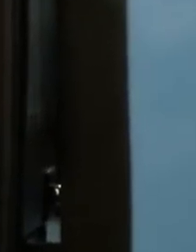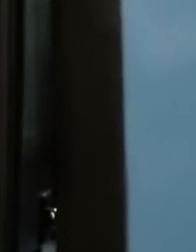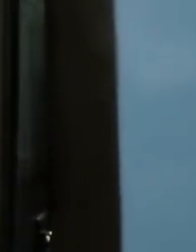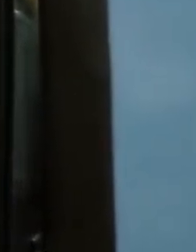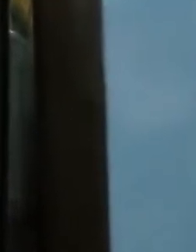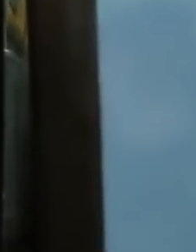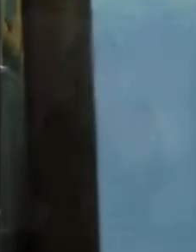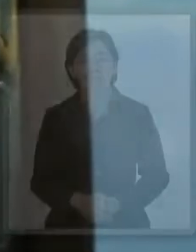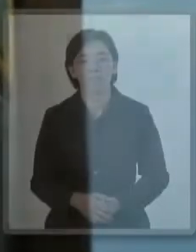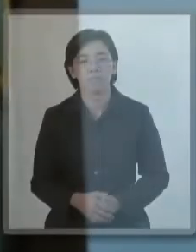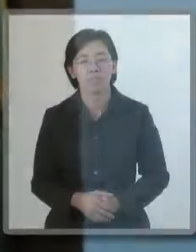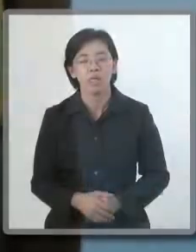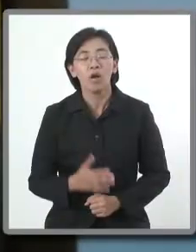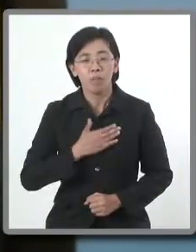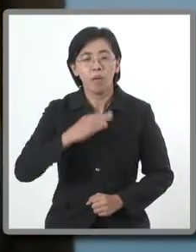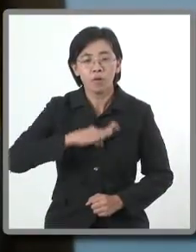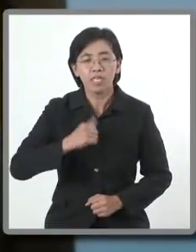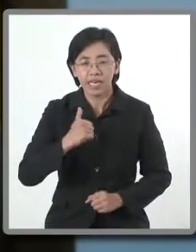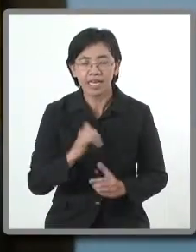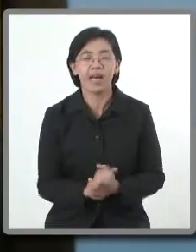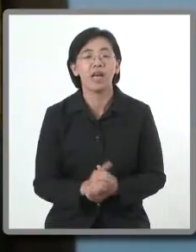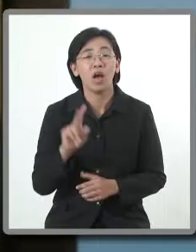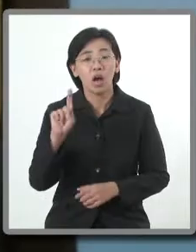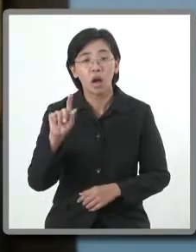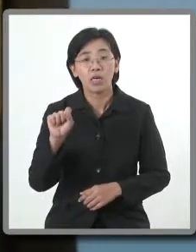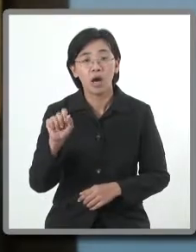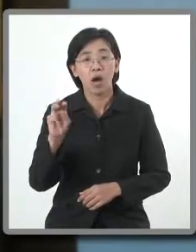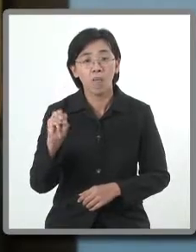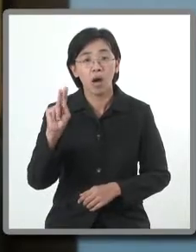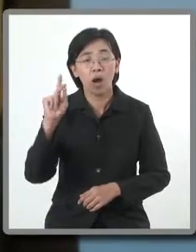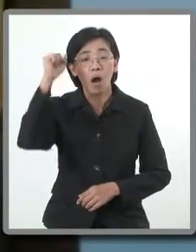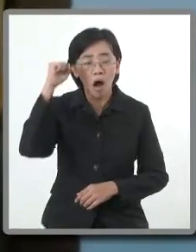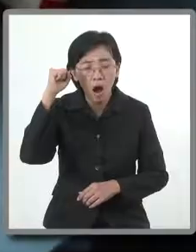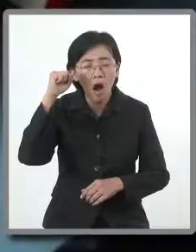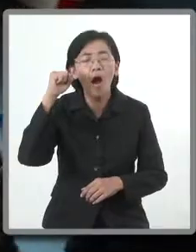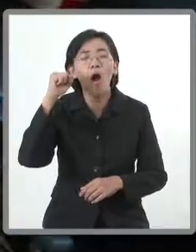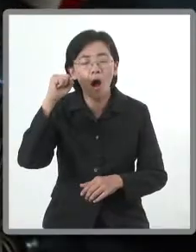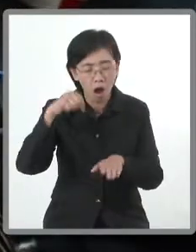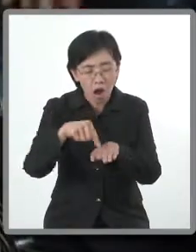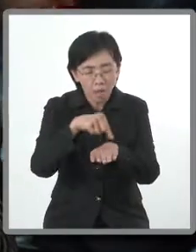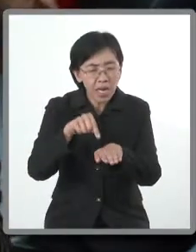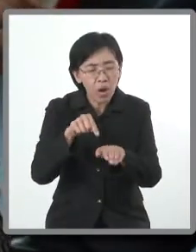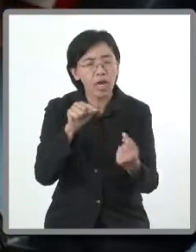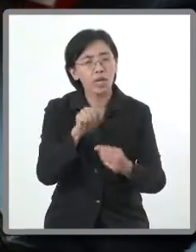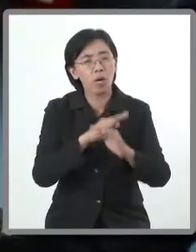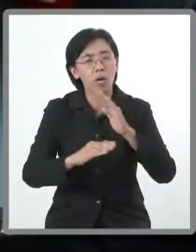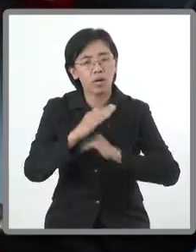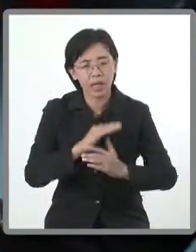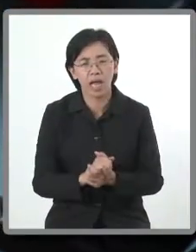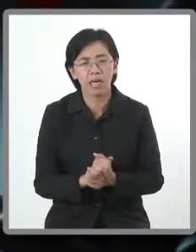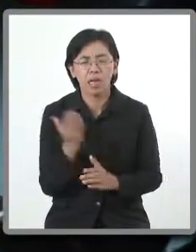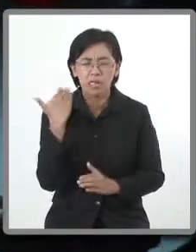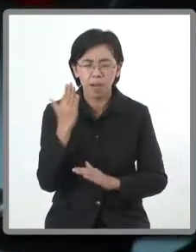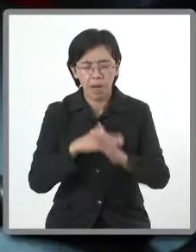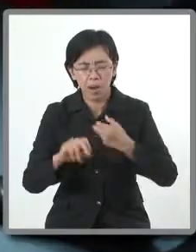ดีนะครับที่ทางขสมกนะครับได้จัดรถแบบนี้ให้กับคนพิการบ้างนะครับเพราะว่าคนพิการก็ลำบากกับการ